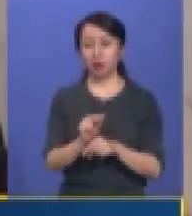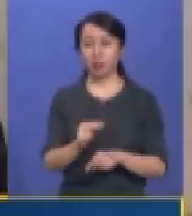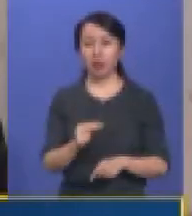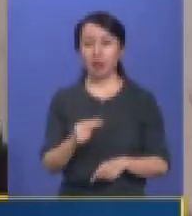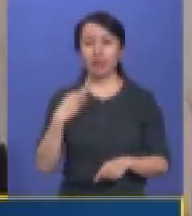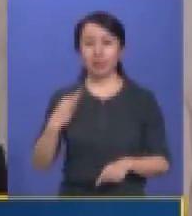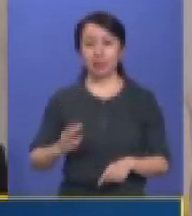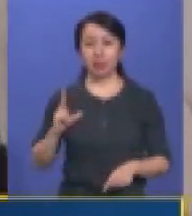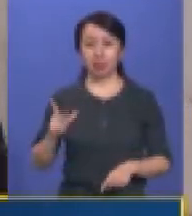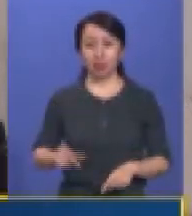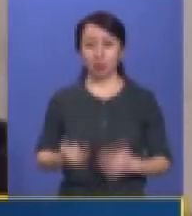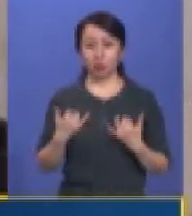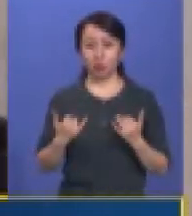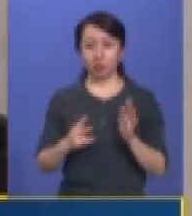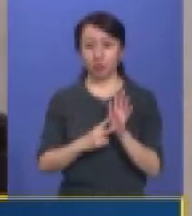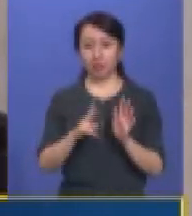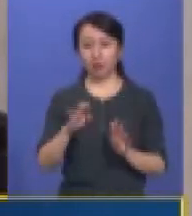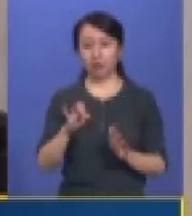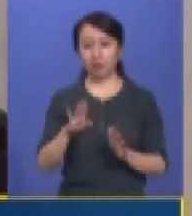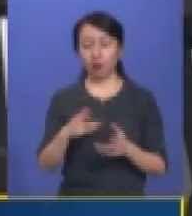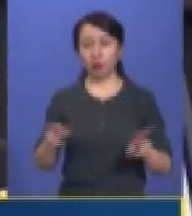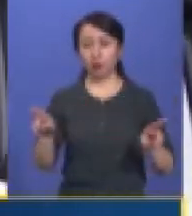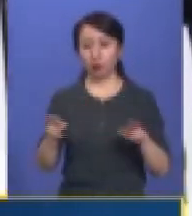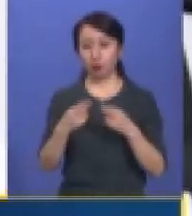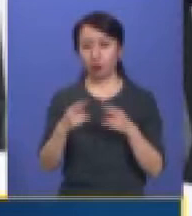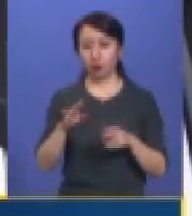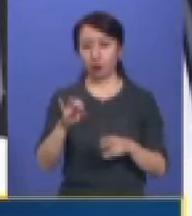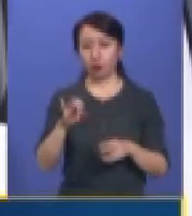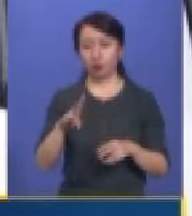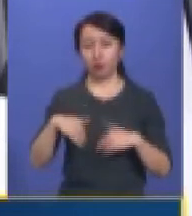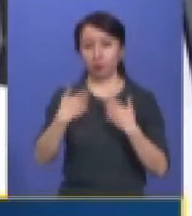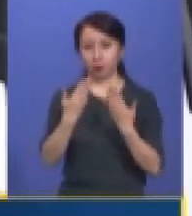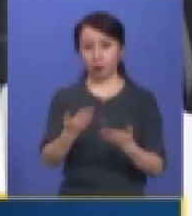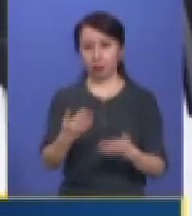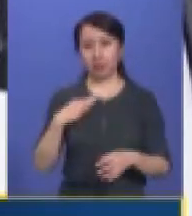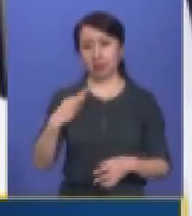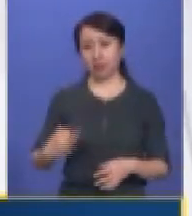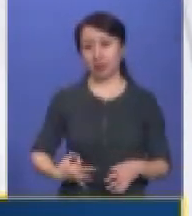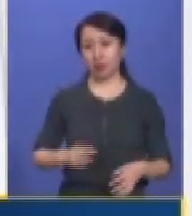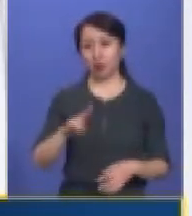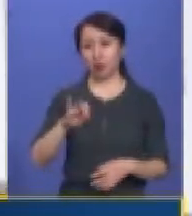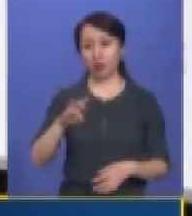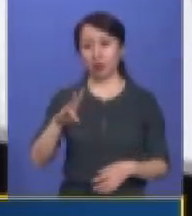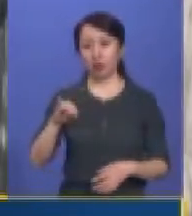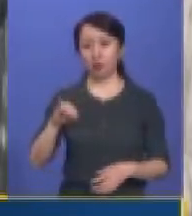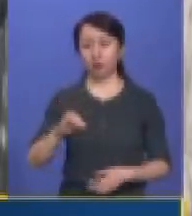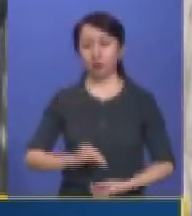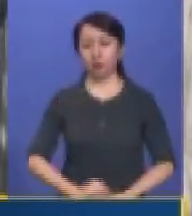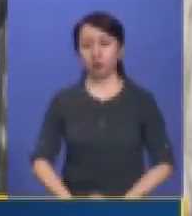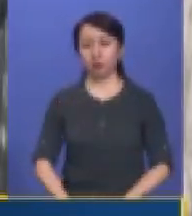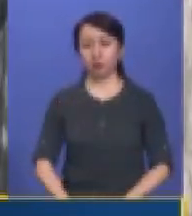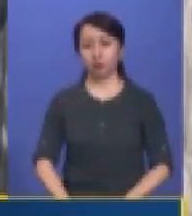дочь. Сейчас у них уже 7 внуков. Музыкальные качества Андрея и Ирины Меркель передались их сыну Андрею. О, край